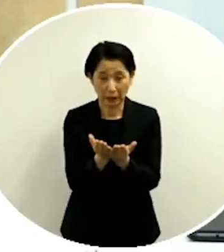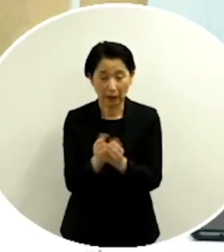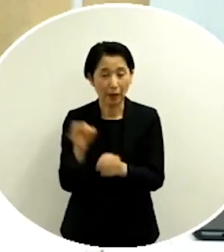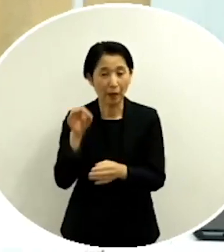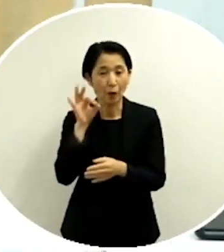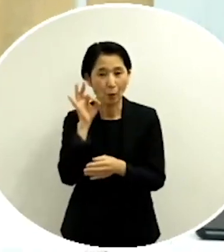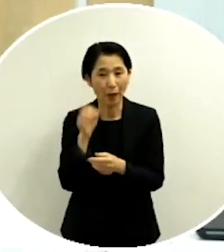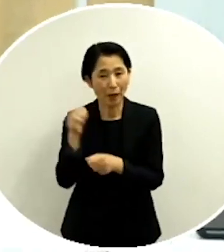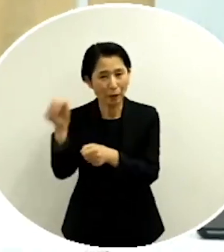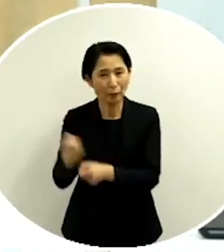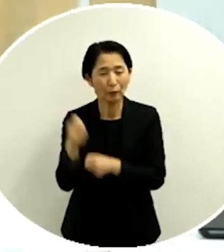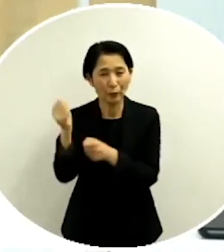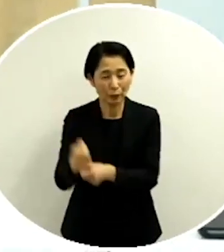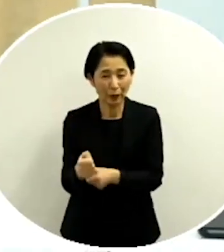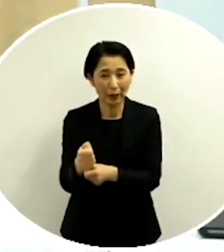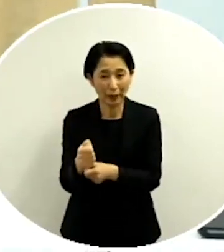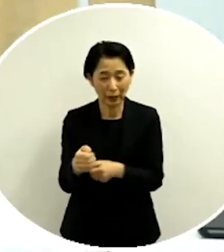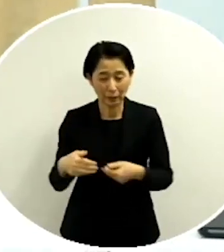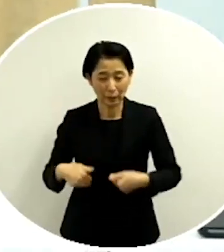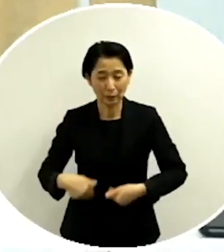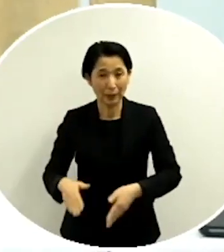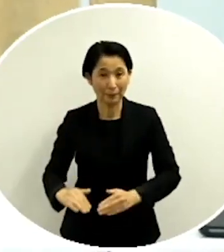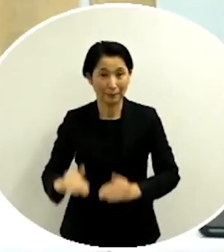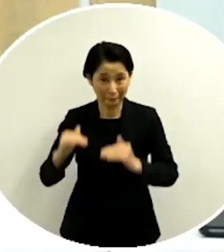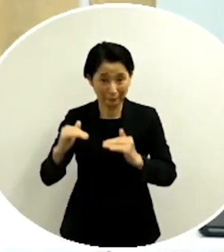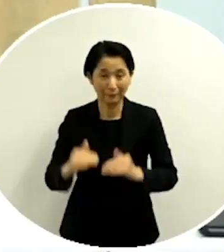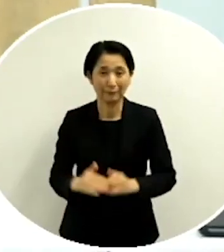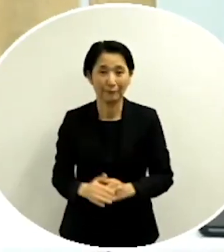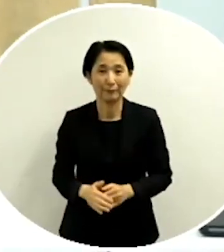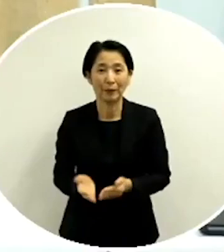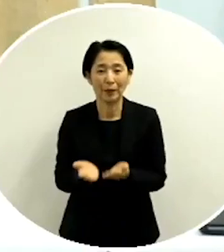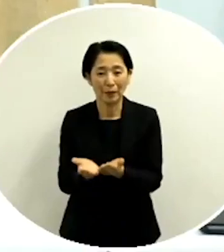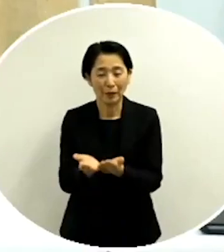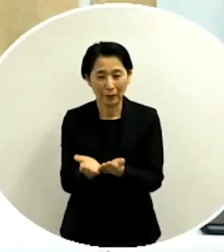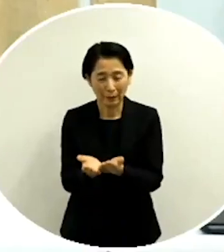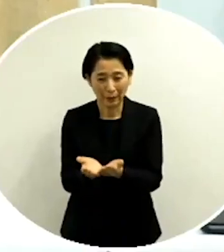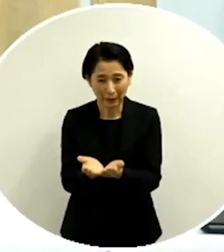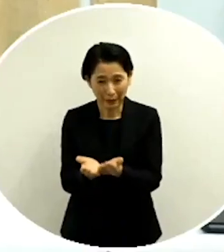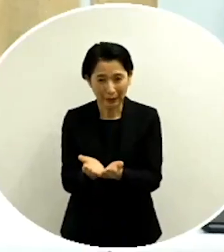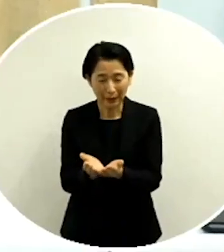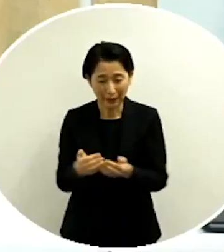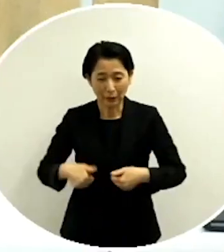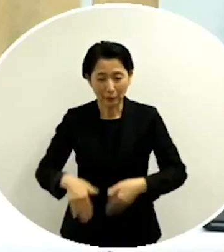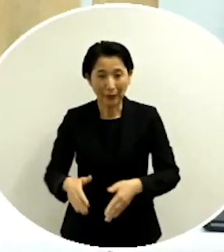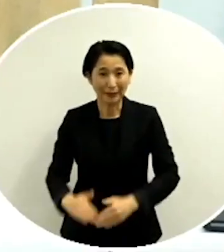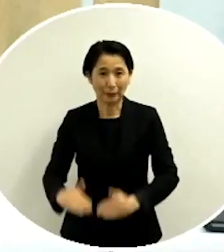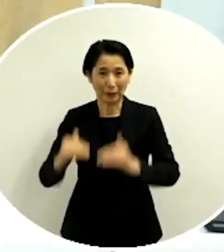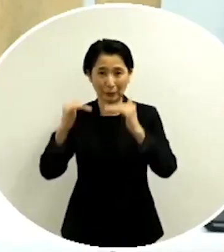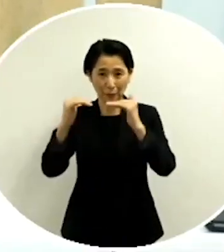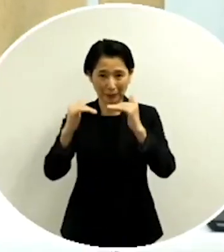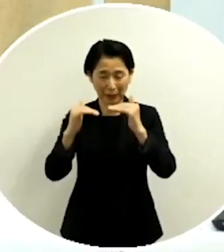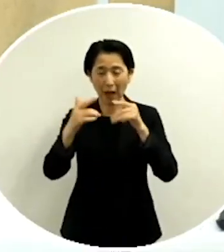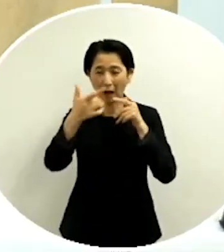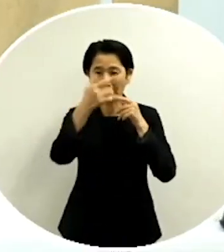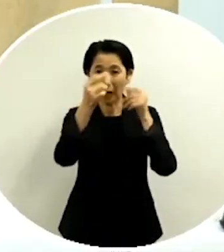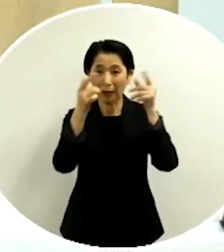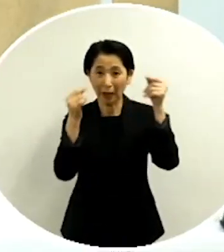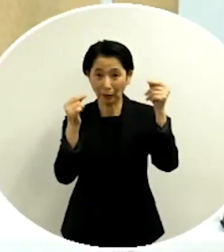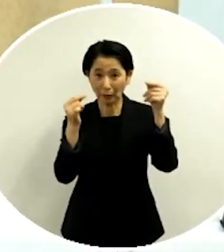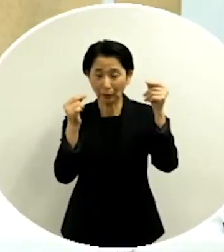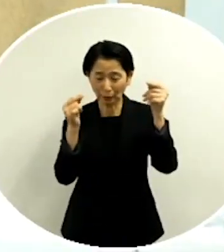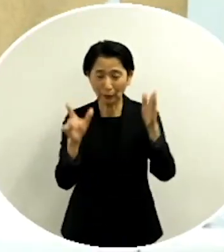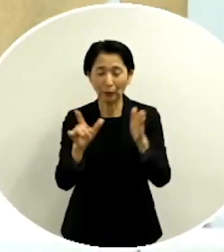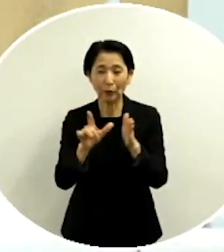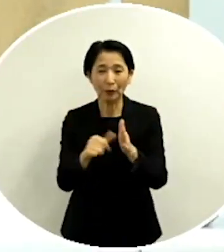の生まれです新潟でずっと生まれ育ちまして大学生の頃から海外